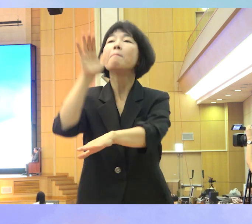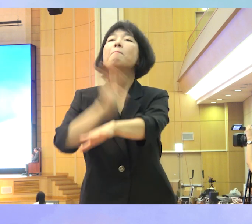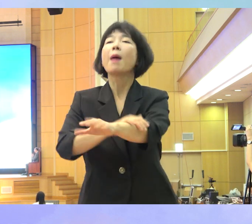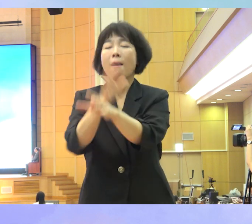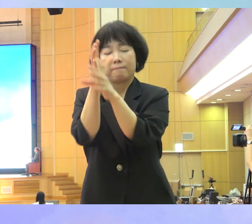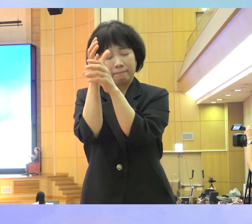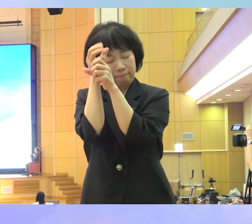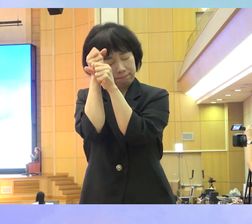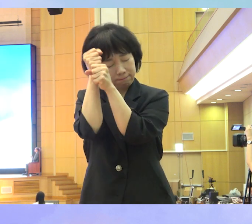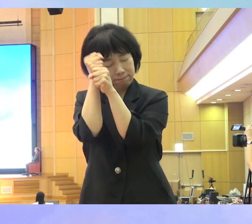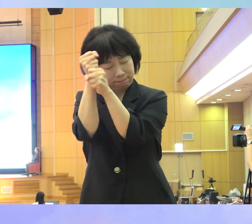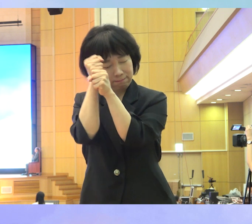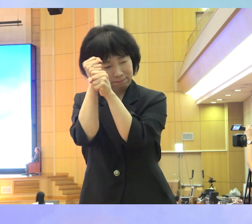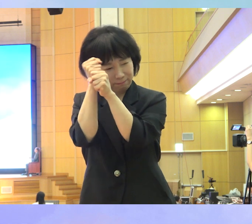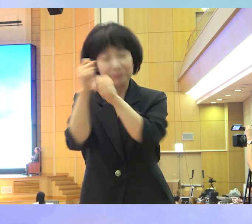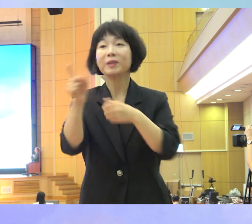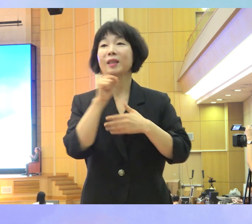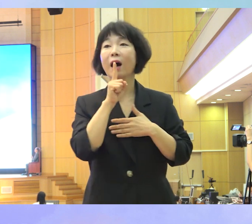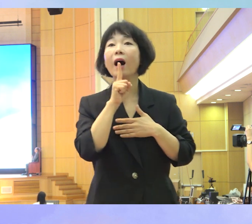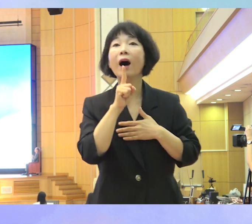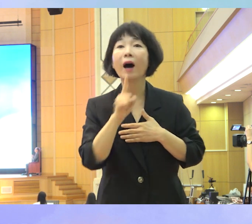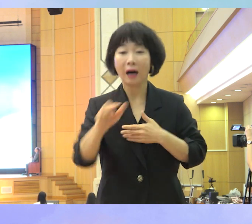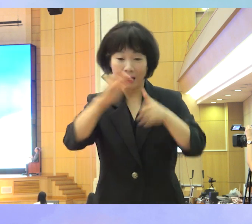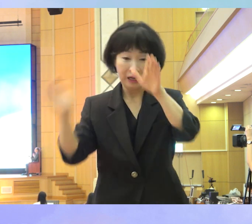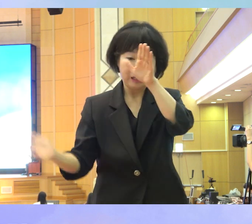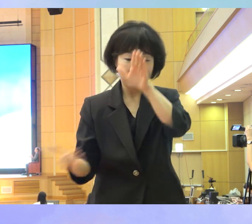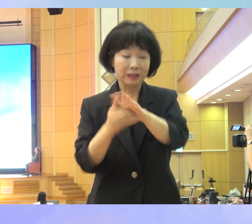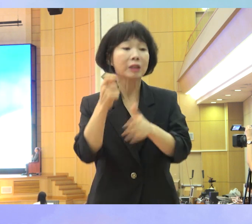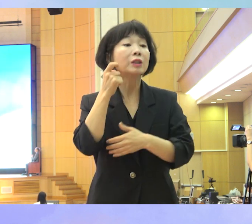팔을 의지하니 능치